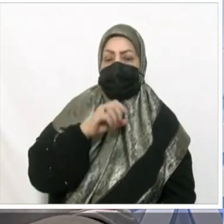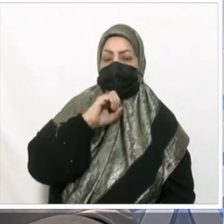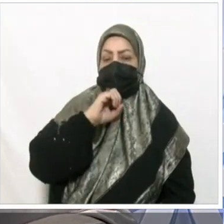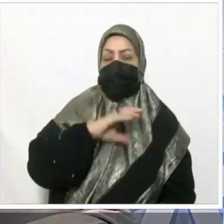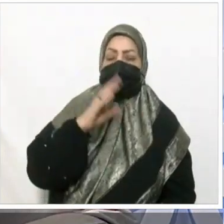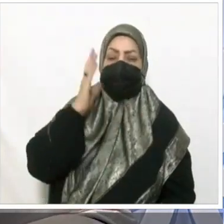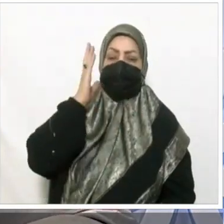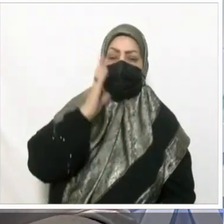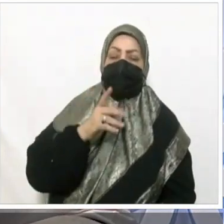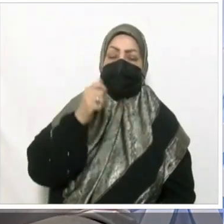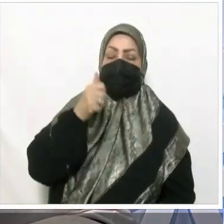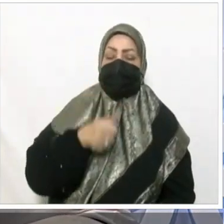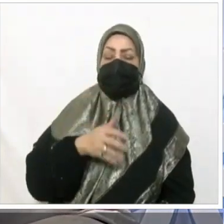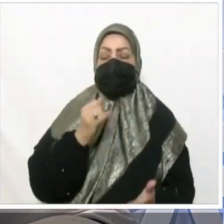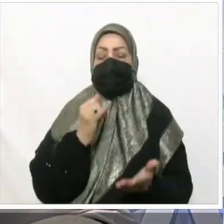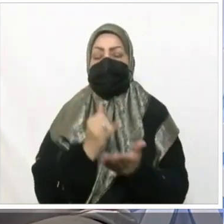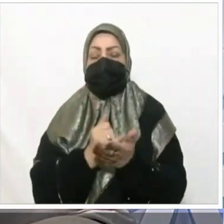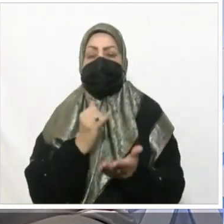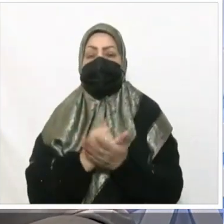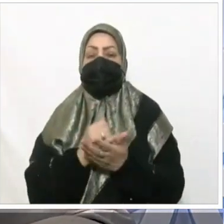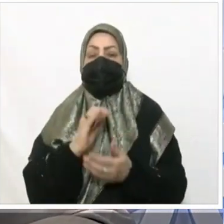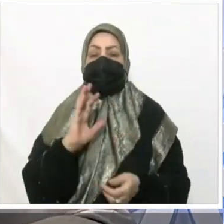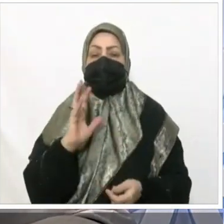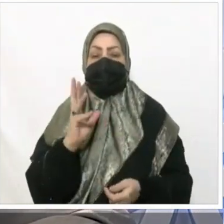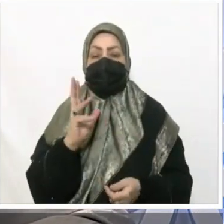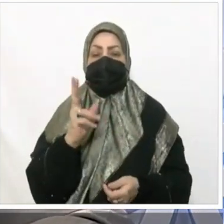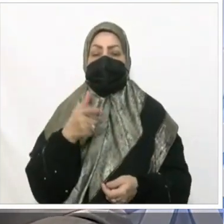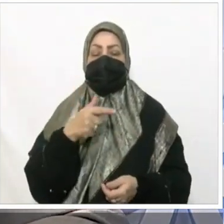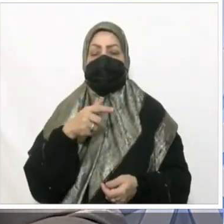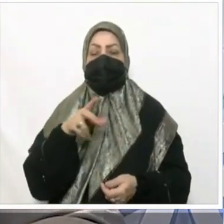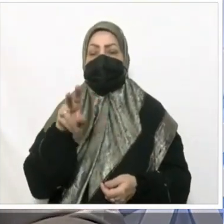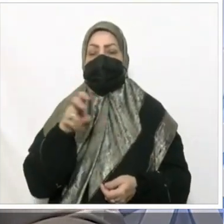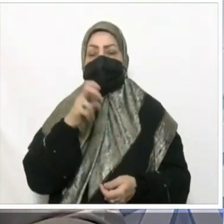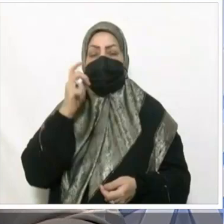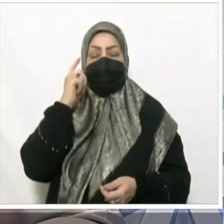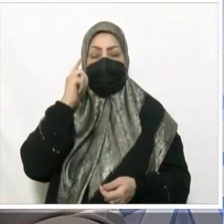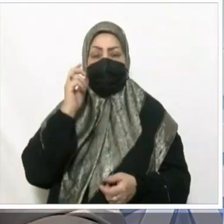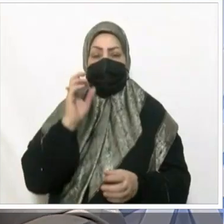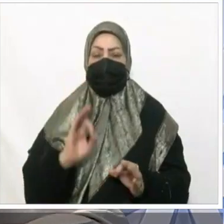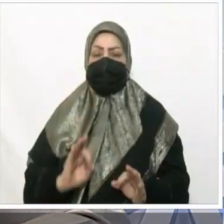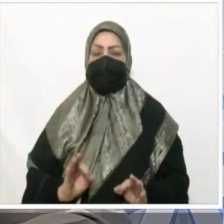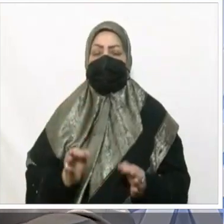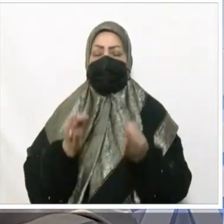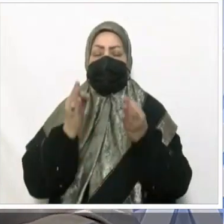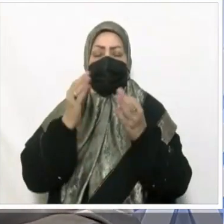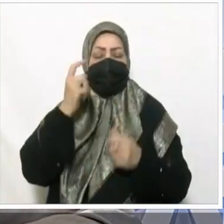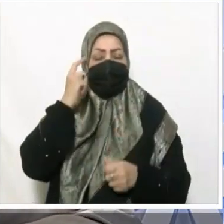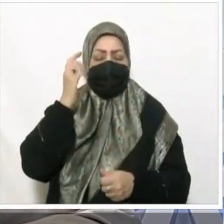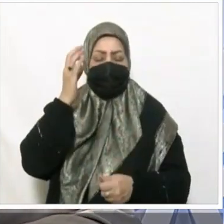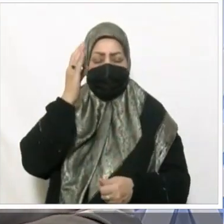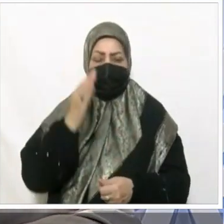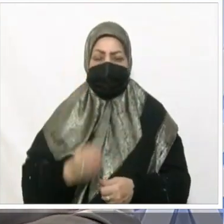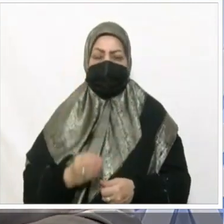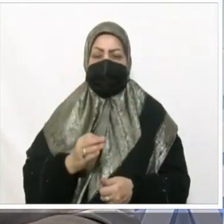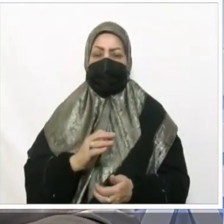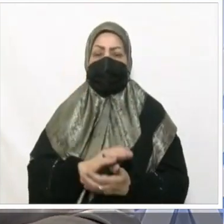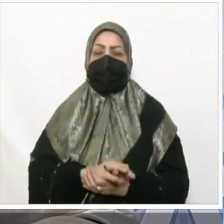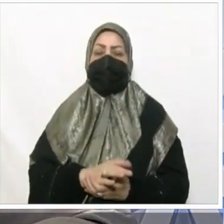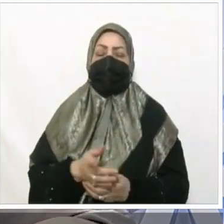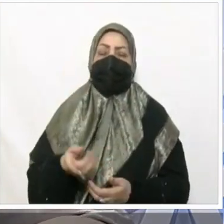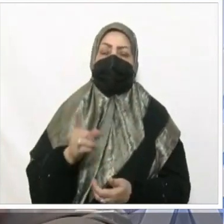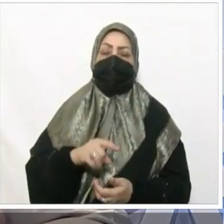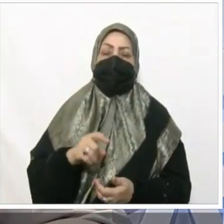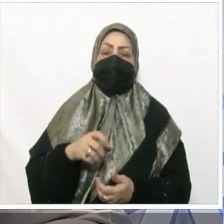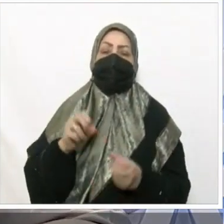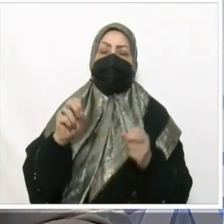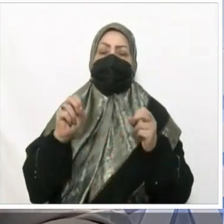خارج المدينة، ربما شم على أحدهم رائحة العرق فلهذا ندبهم إلى الغسل. لكن